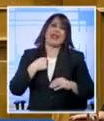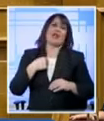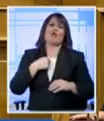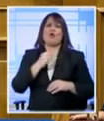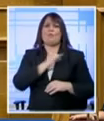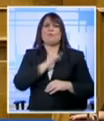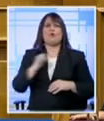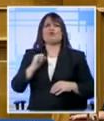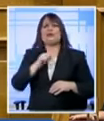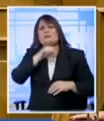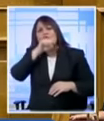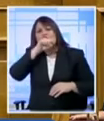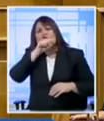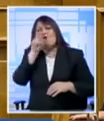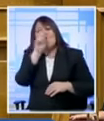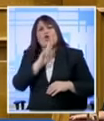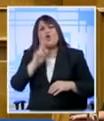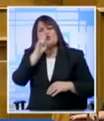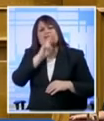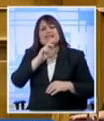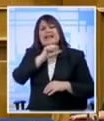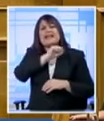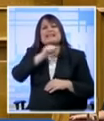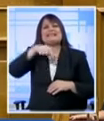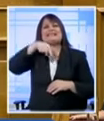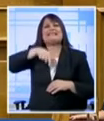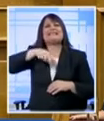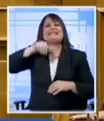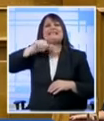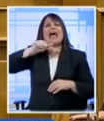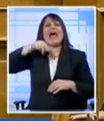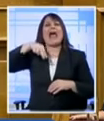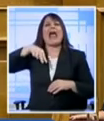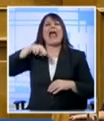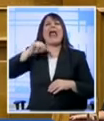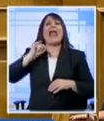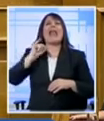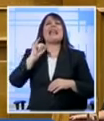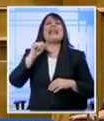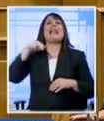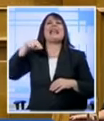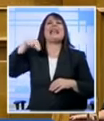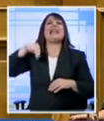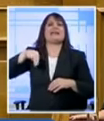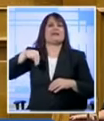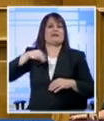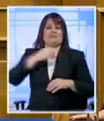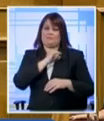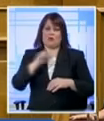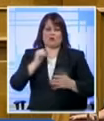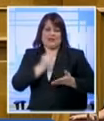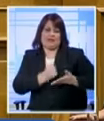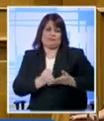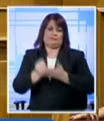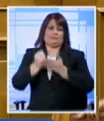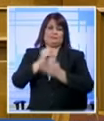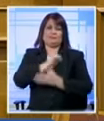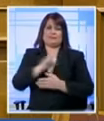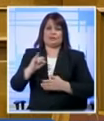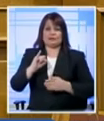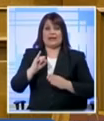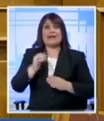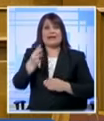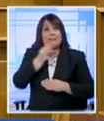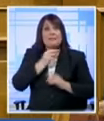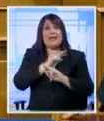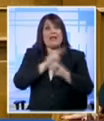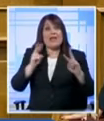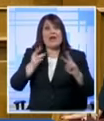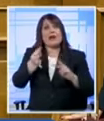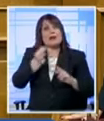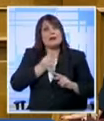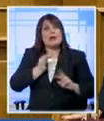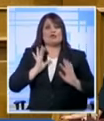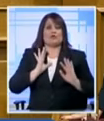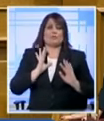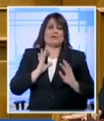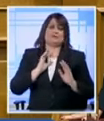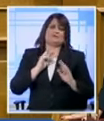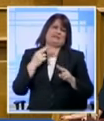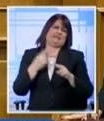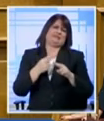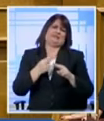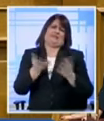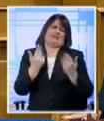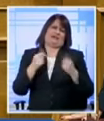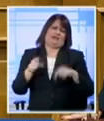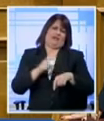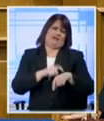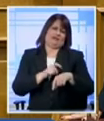του Στάλιν. Εσείς που είσαστε, να τα λέτε καθαρά. Αλλά κυρίες και κύριοι συνάδελφοι, δεν έχει καθόλου σημασία αυτή τη